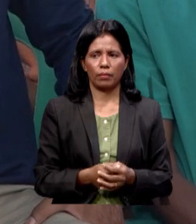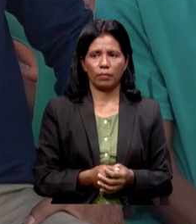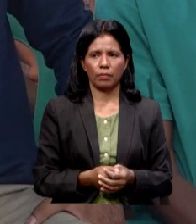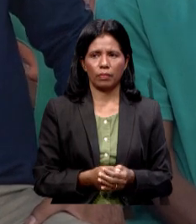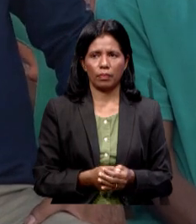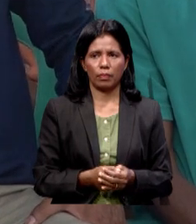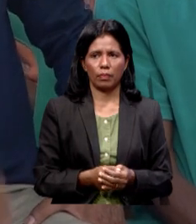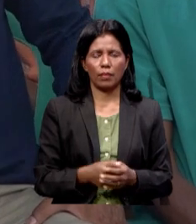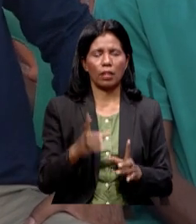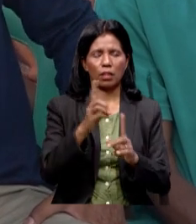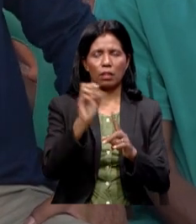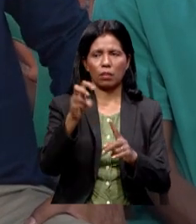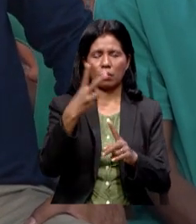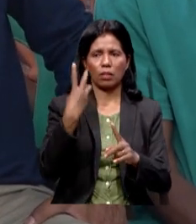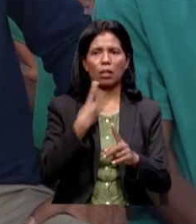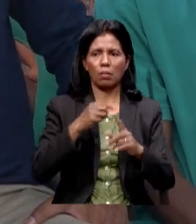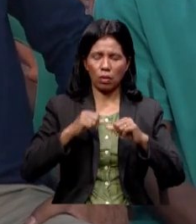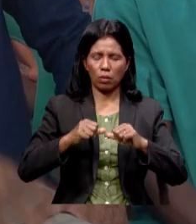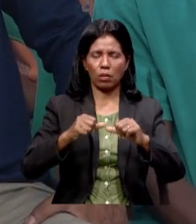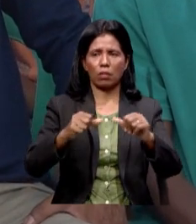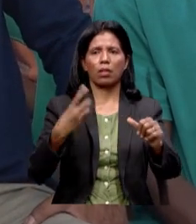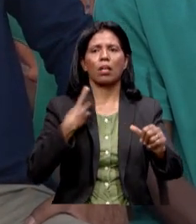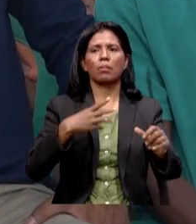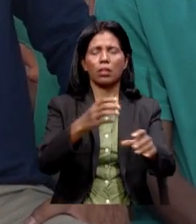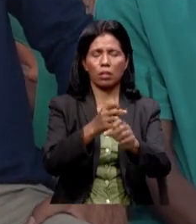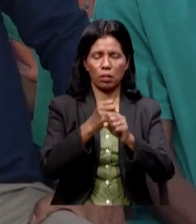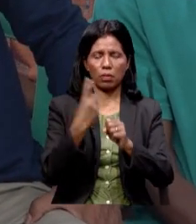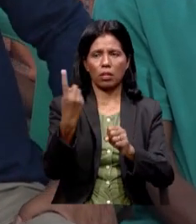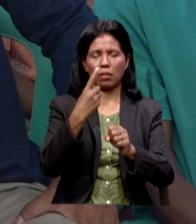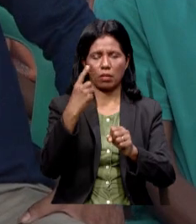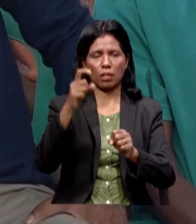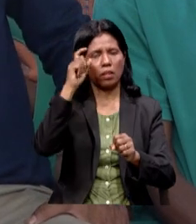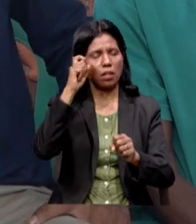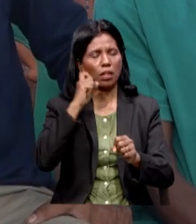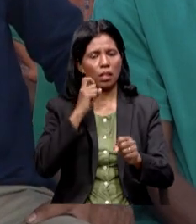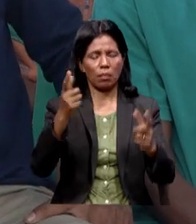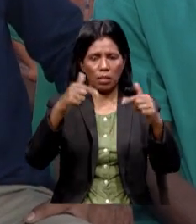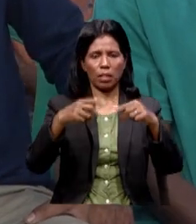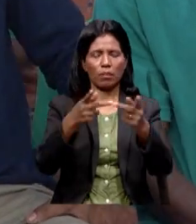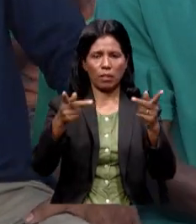Dia dozi ami continua lao ami simu na Fatima mbot tamaya bayrong dene.